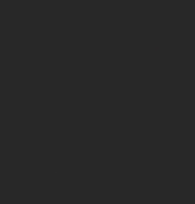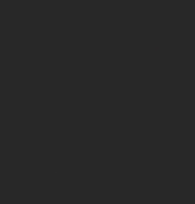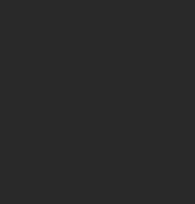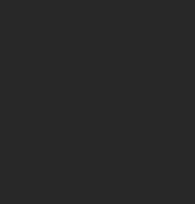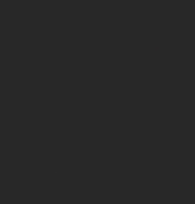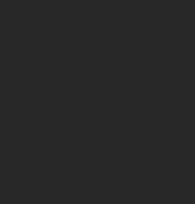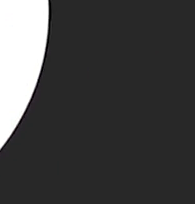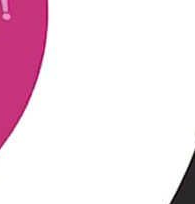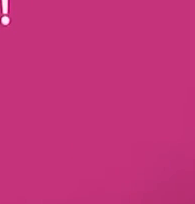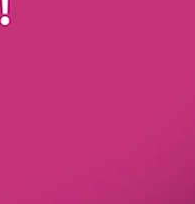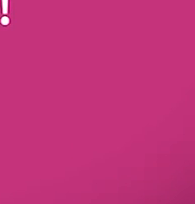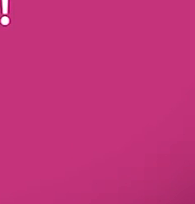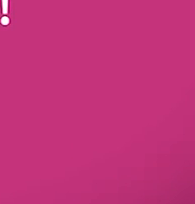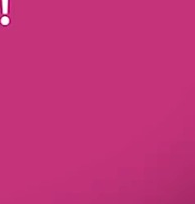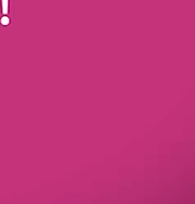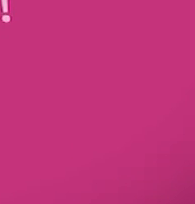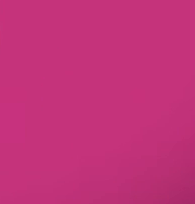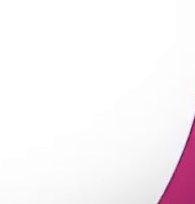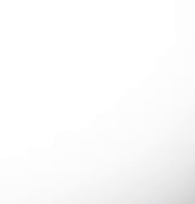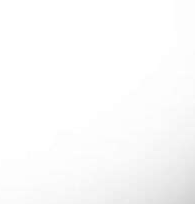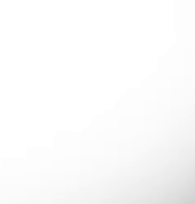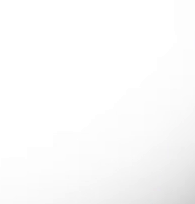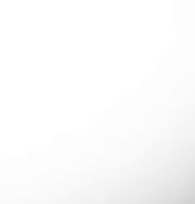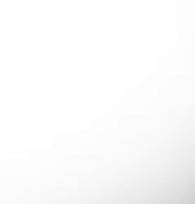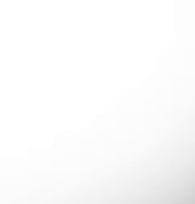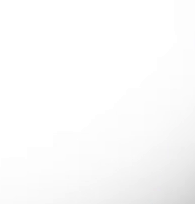Re, viss ēters ir te!